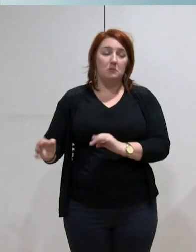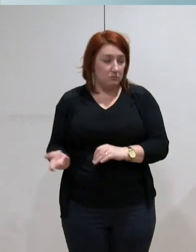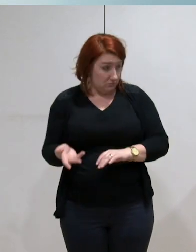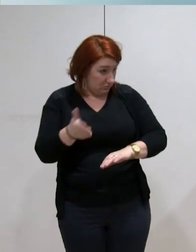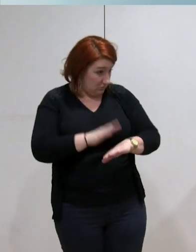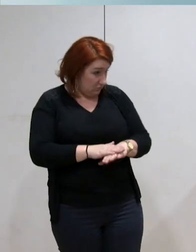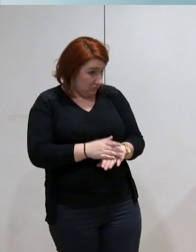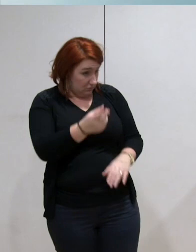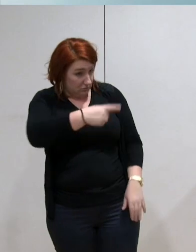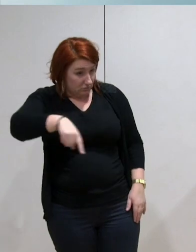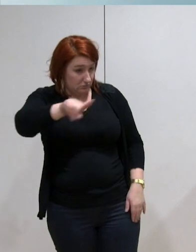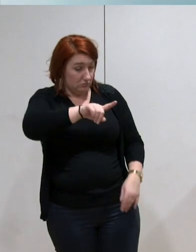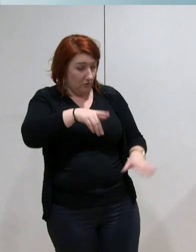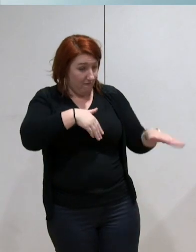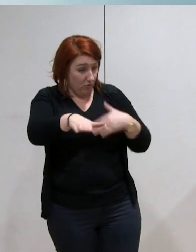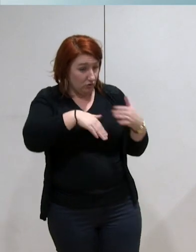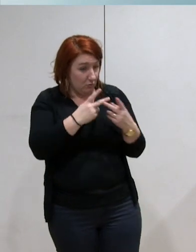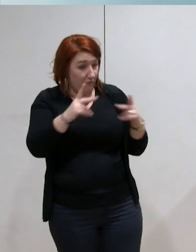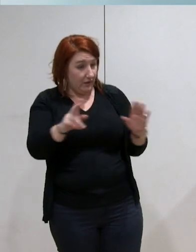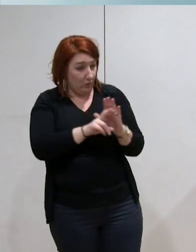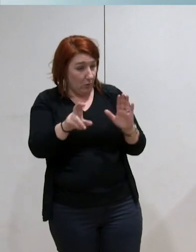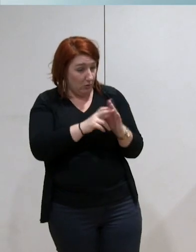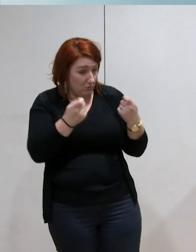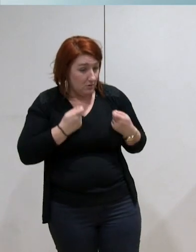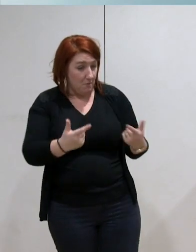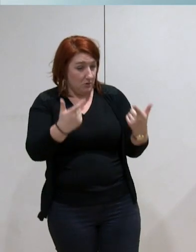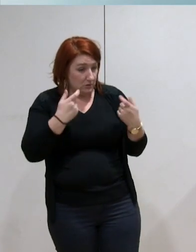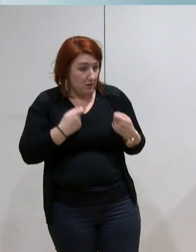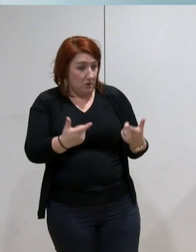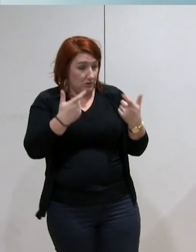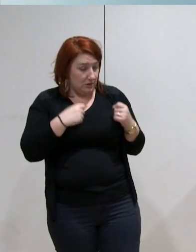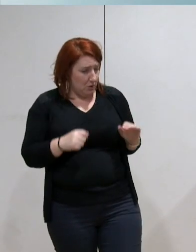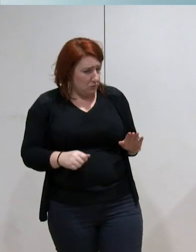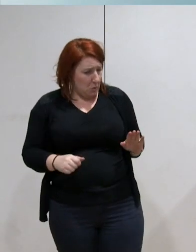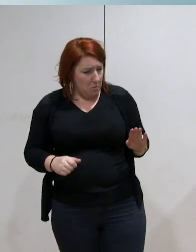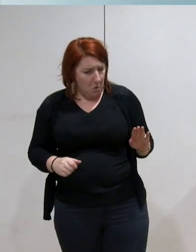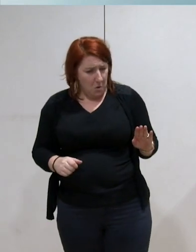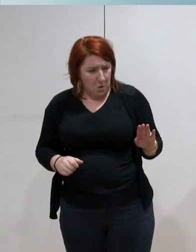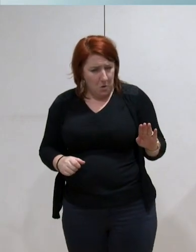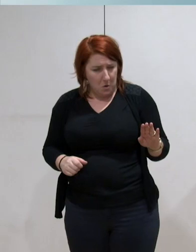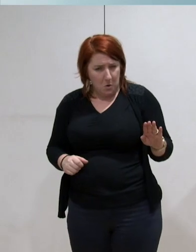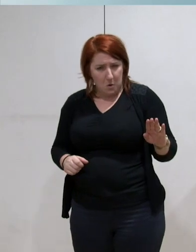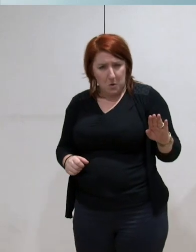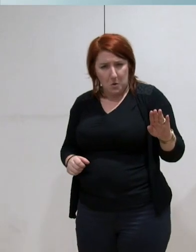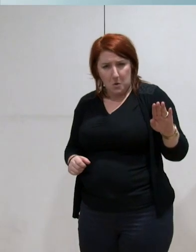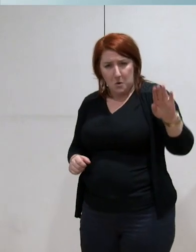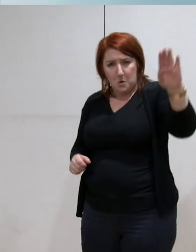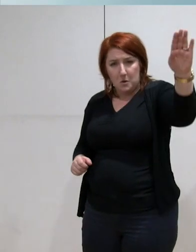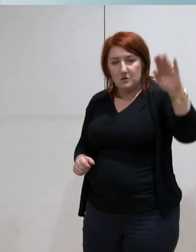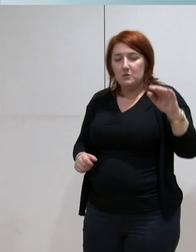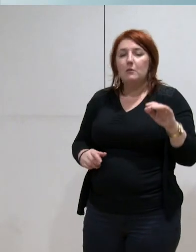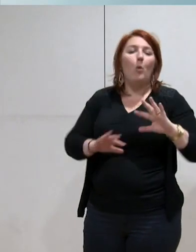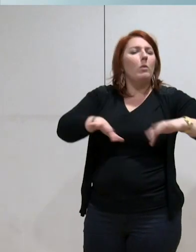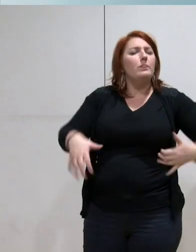dépense de fonctionnement de la ville de Grenoble continue d'augmenter à périmètre constant comp tenu des